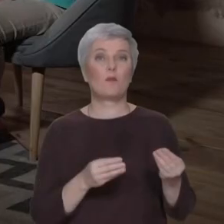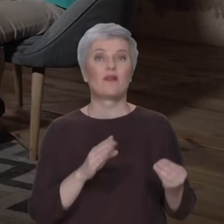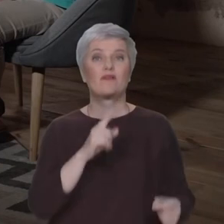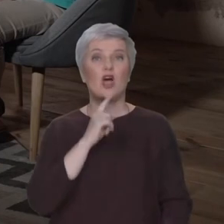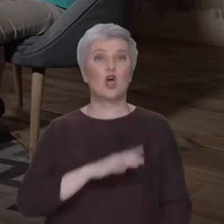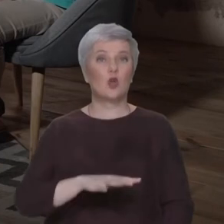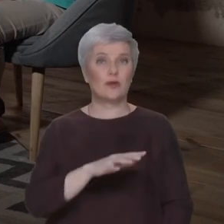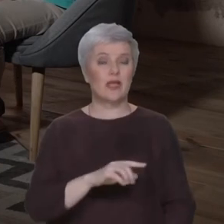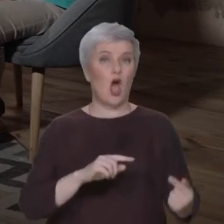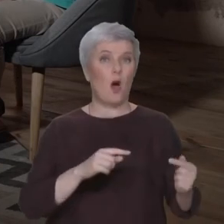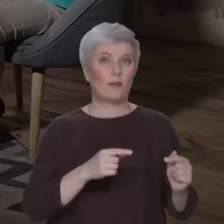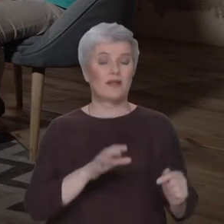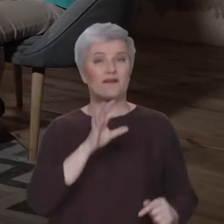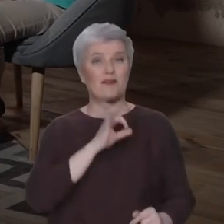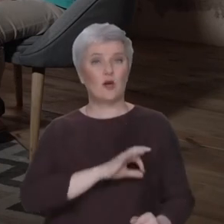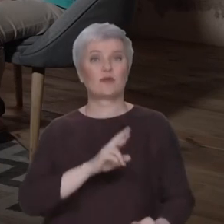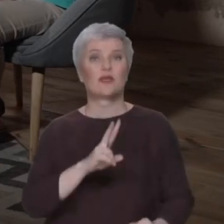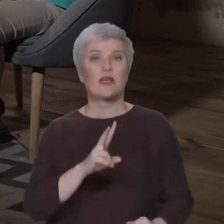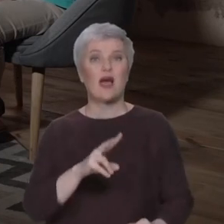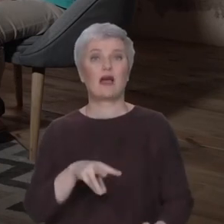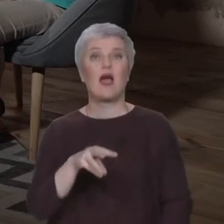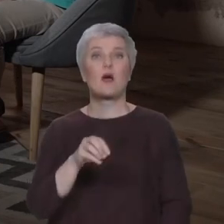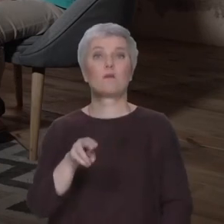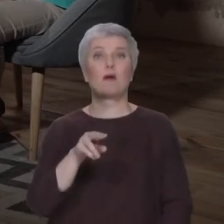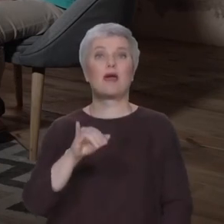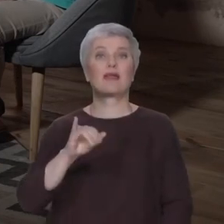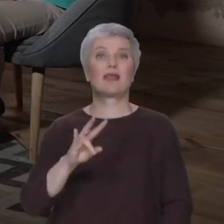опозиційний, і використовувати їх як медійну зброю.